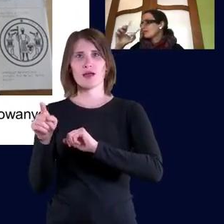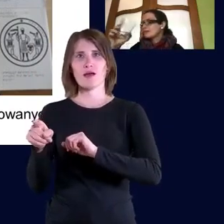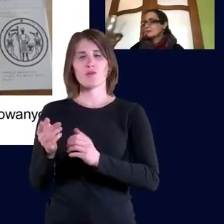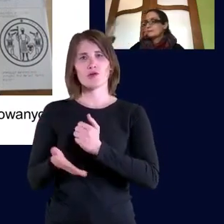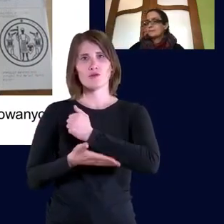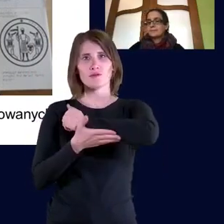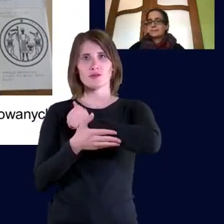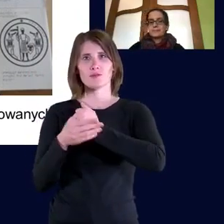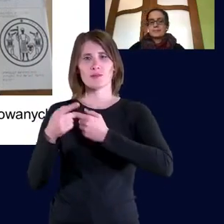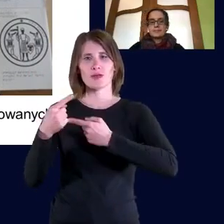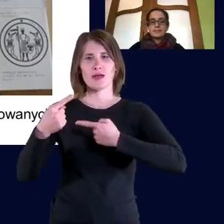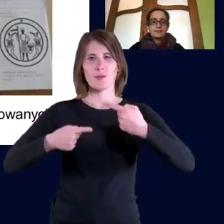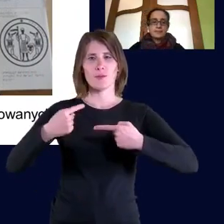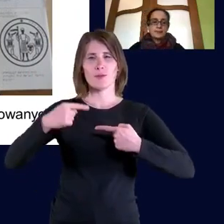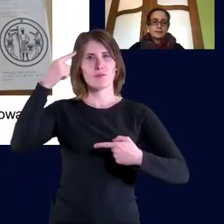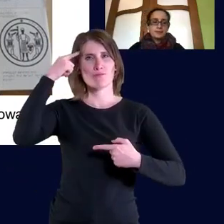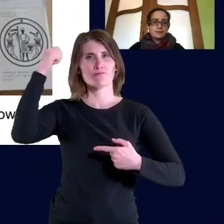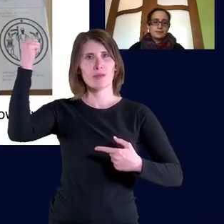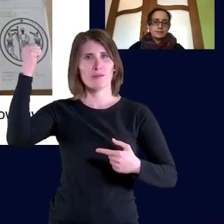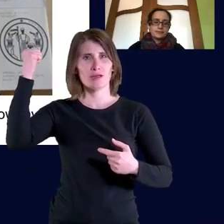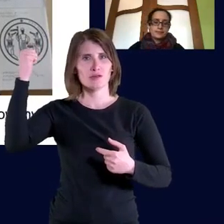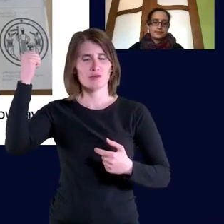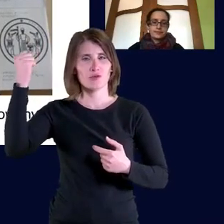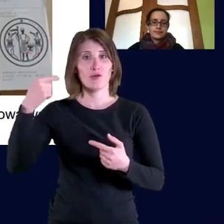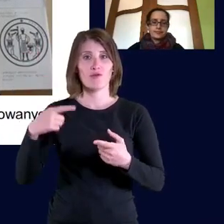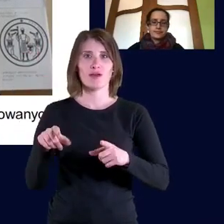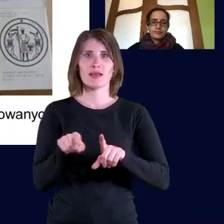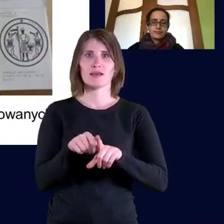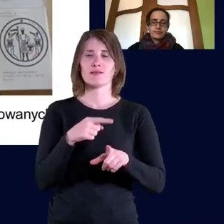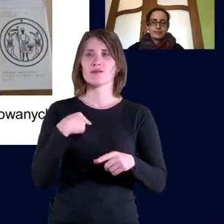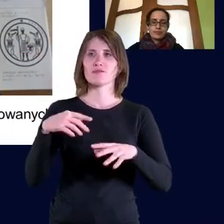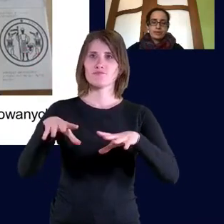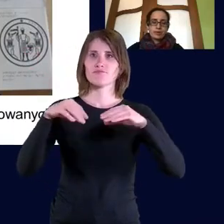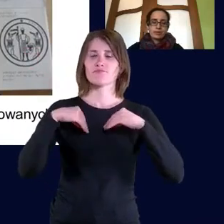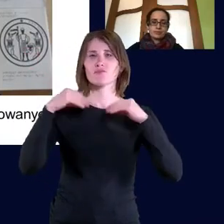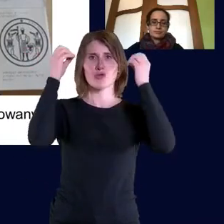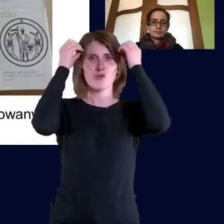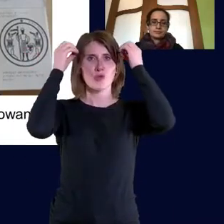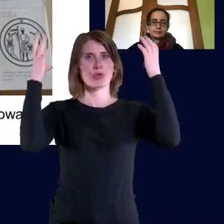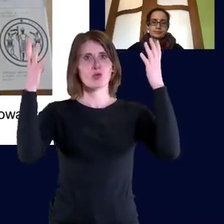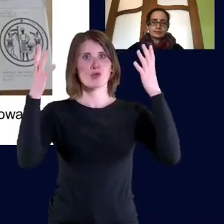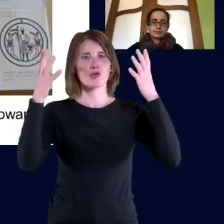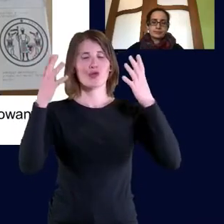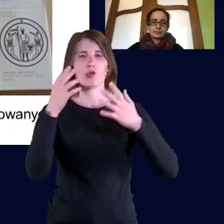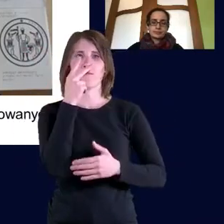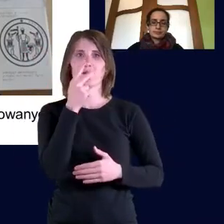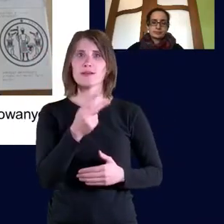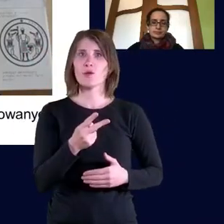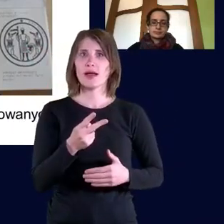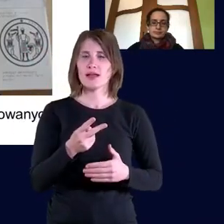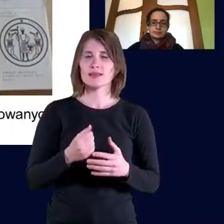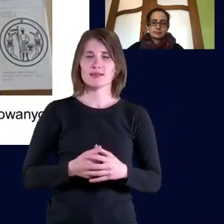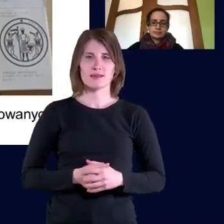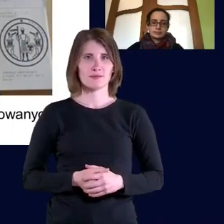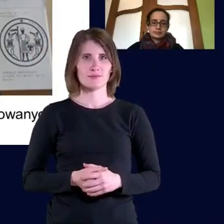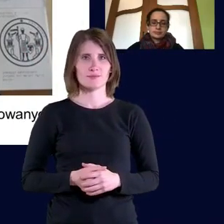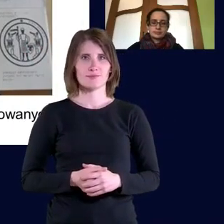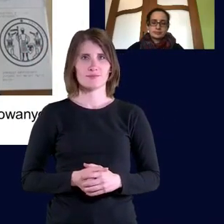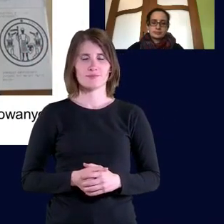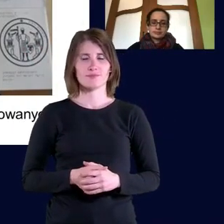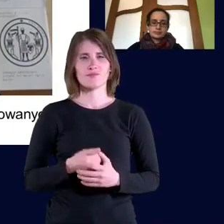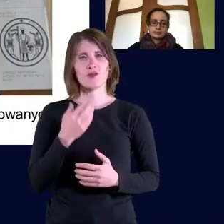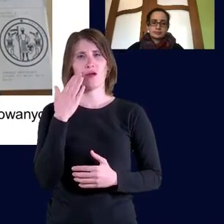pamięciowe a także odnalezienie się w kulturze wizualnej tutaj bardzo